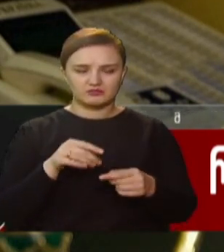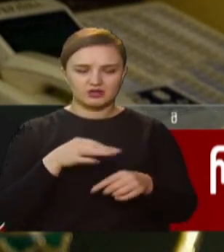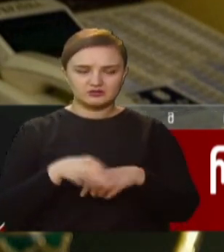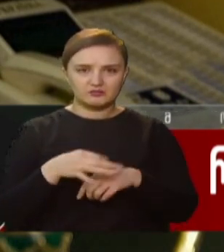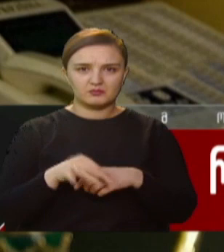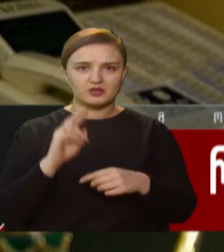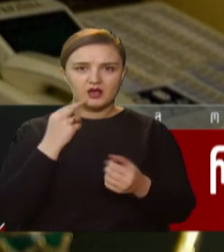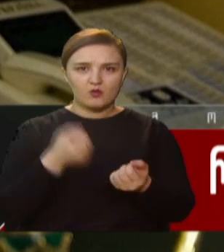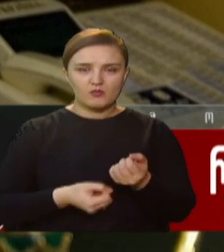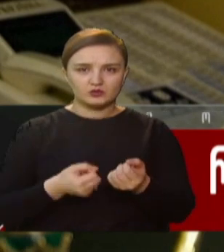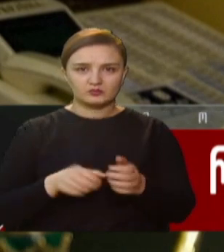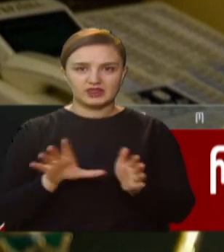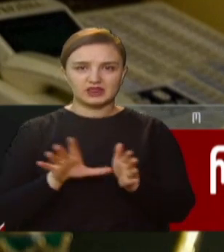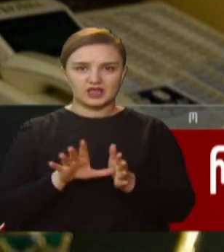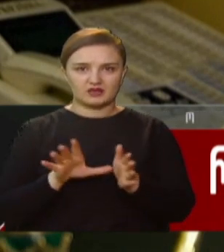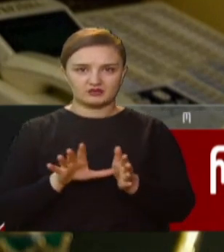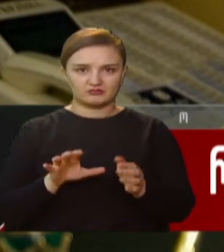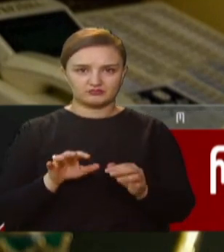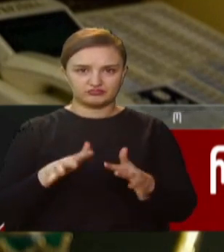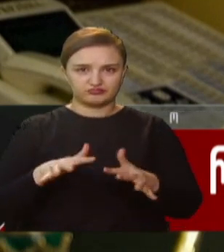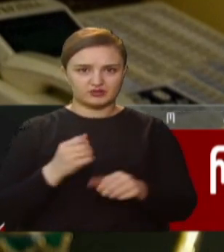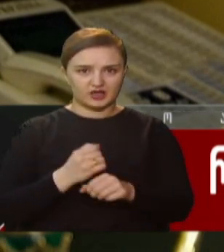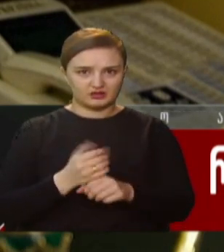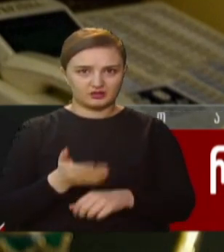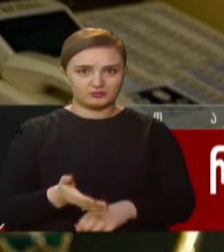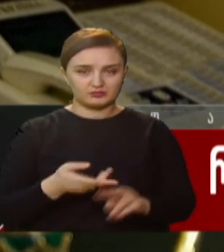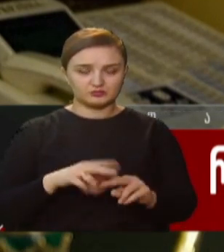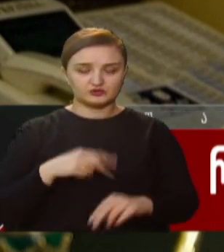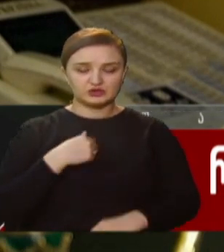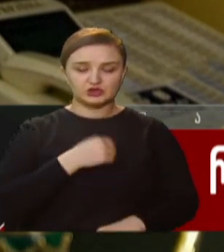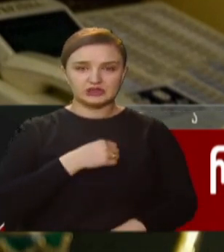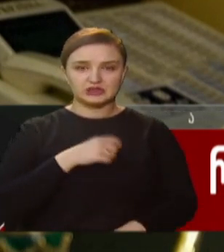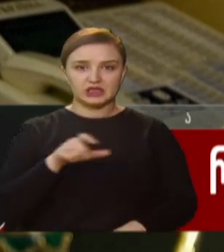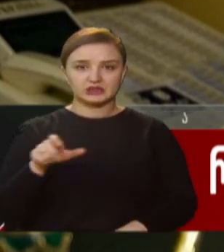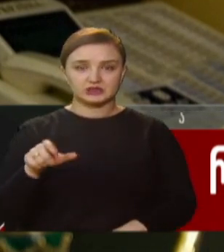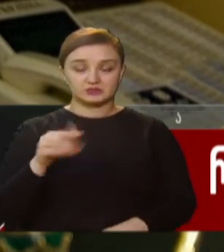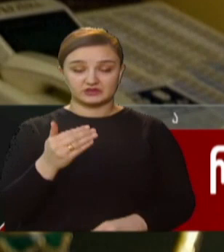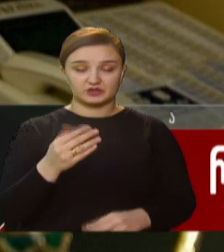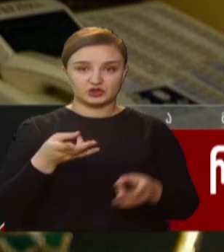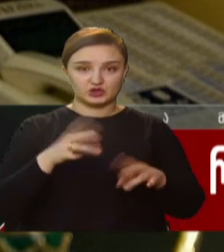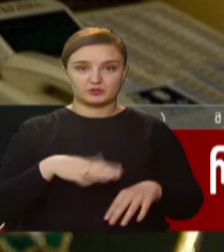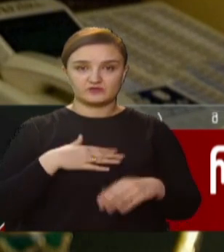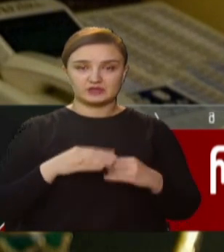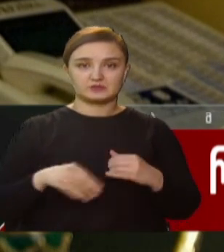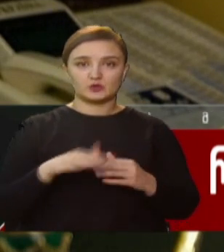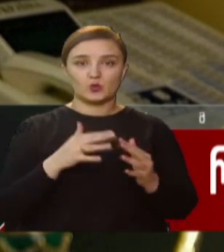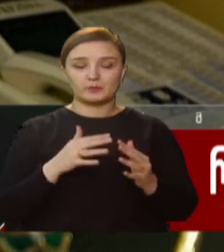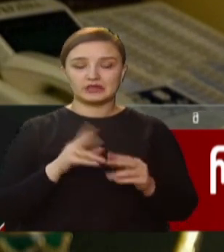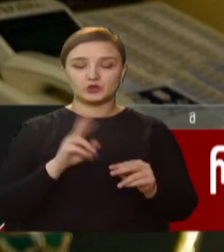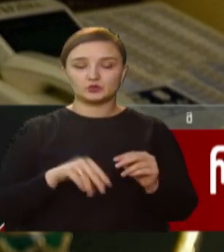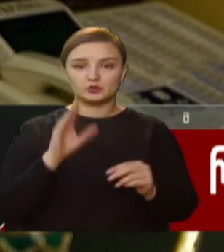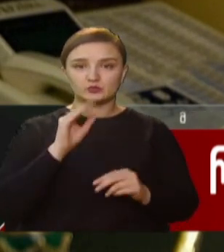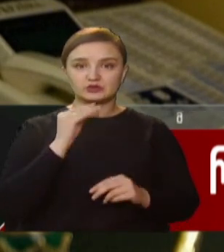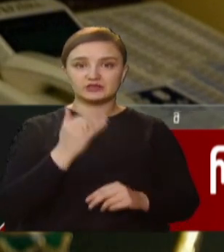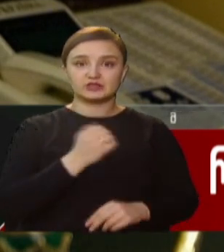დენს ურტყამენ. Ესე გრძელდება ყოველ დღე, ვიდრე თქვენი ჯარისკაცები ჩვენს მიწაზე რჩებიან. Და ომი დასრულდება მაშინ, როდესაც თქვენი ჯარისკაცები